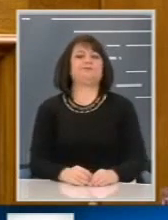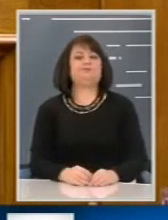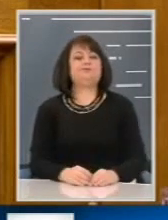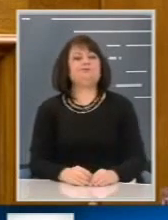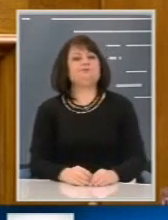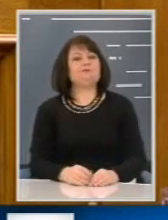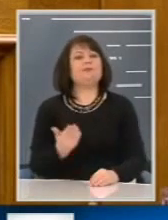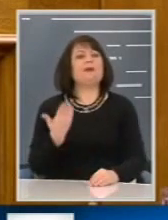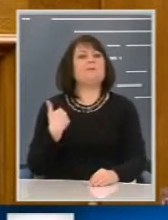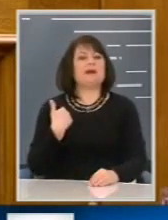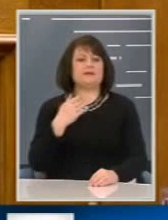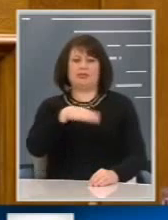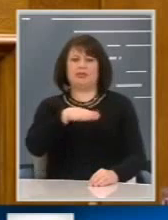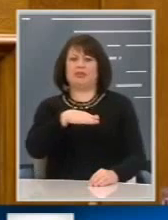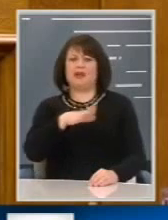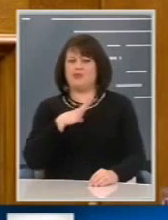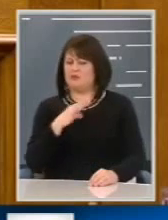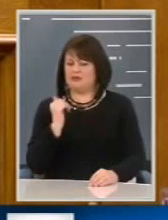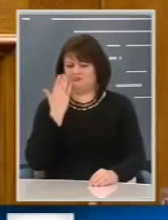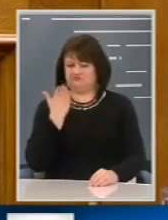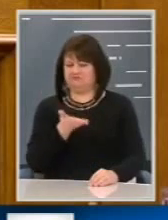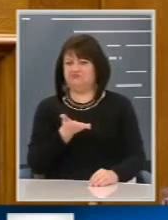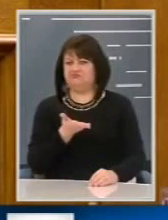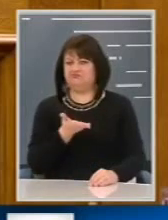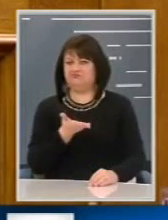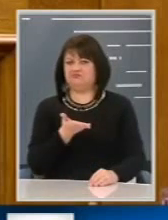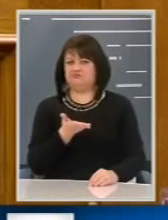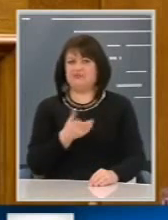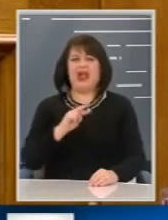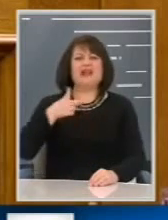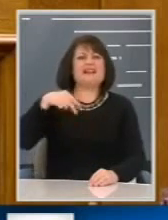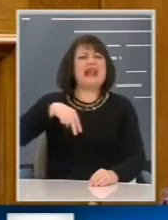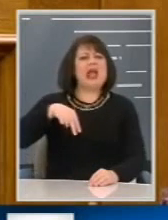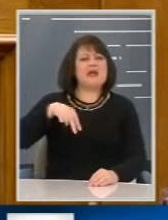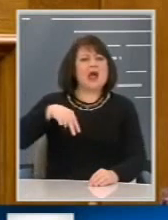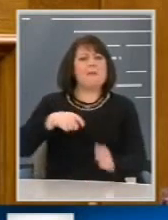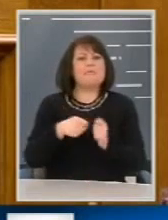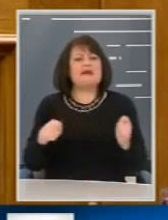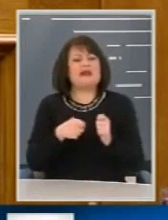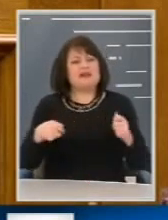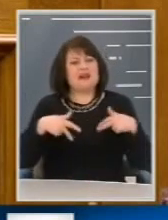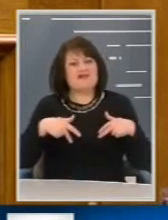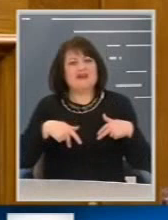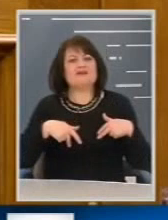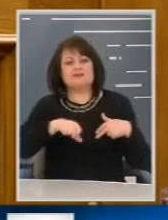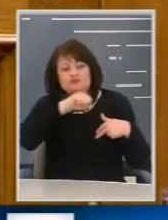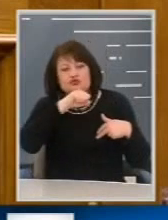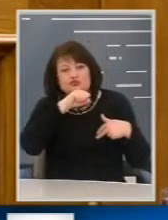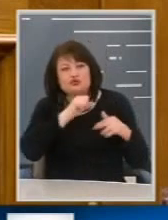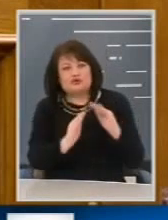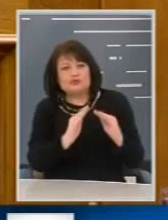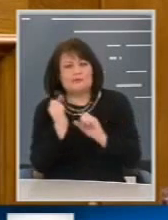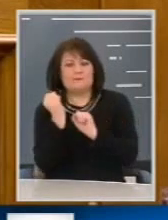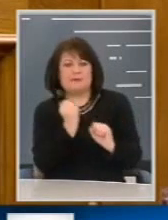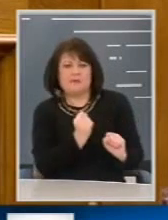στην προηγούσα απαξίωσή τους, καθώς υποστήριξαν σχεδόν κάθε αντιλαϊκό μέτρο που έλαβαν διαδοχικά οι κυβερνήσεις του Γιώργου